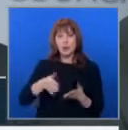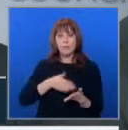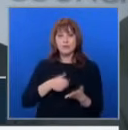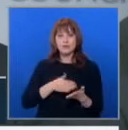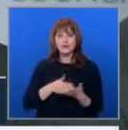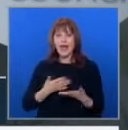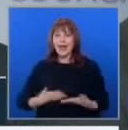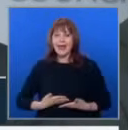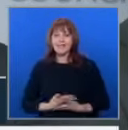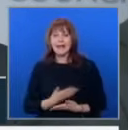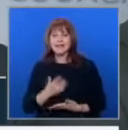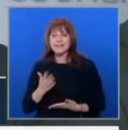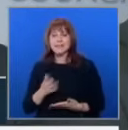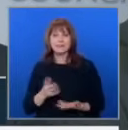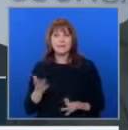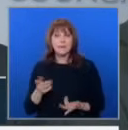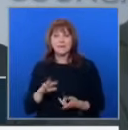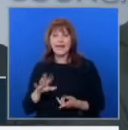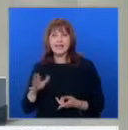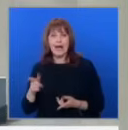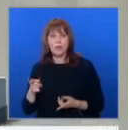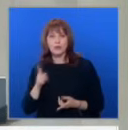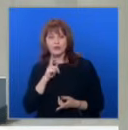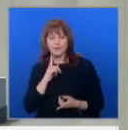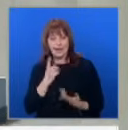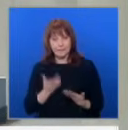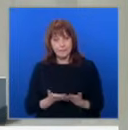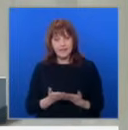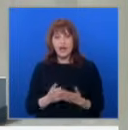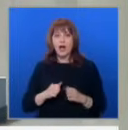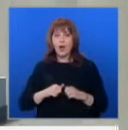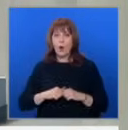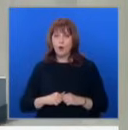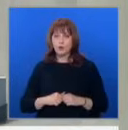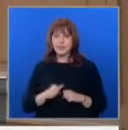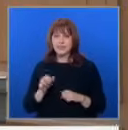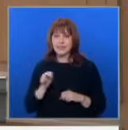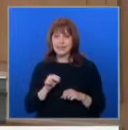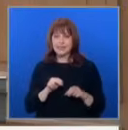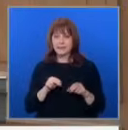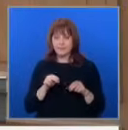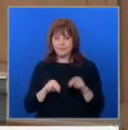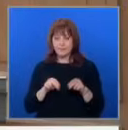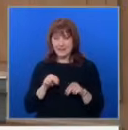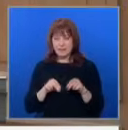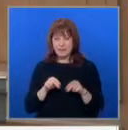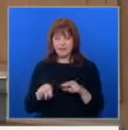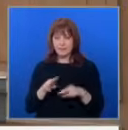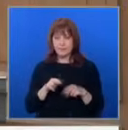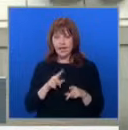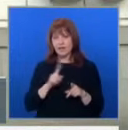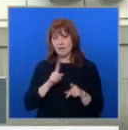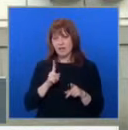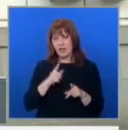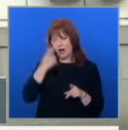конкретен интерес и да подмени вота на гражданите с моето отстраняване. От Общинската избирателна комисия заявиха, че отношението към Бранчевски не е лично